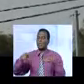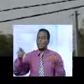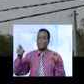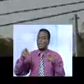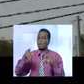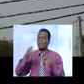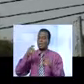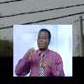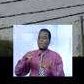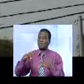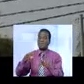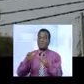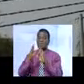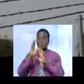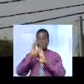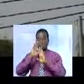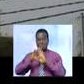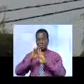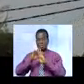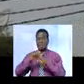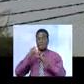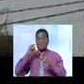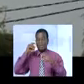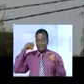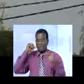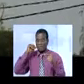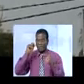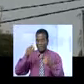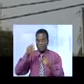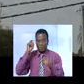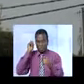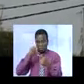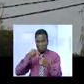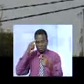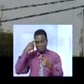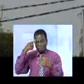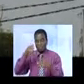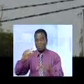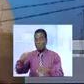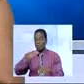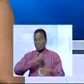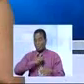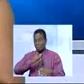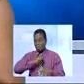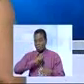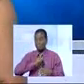surtout d'interpeller les femmes à lutter pour avoir leur autonomie.